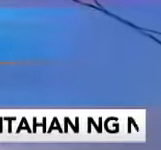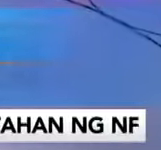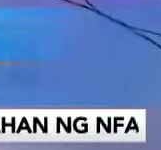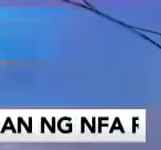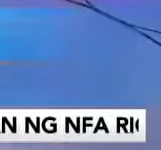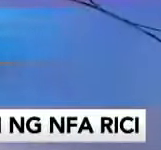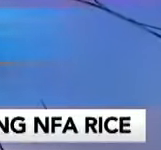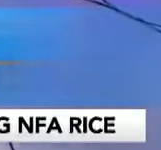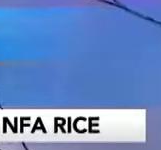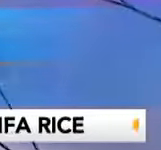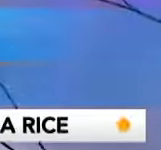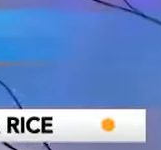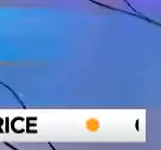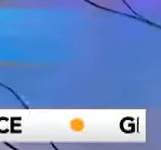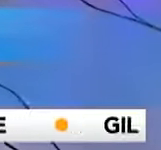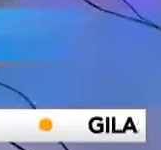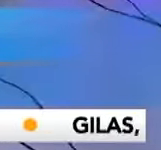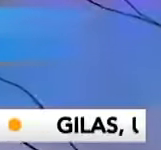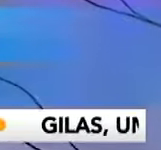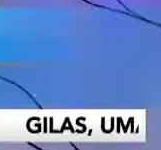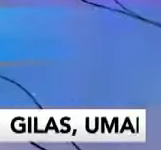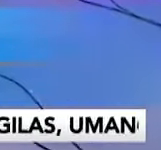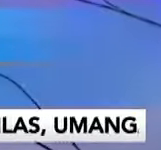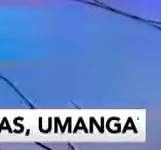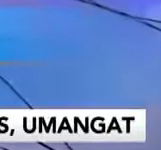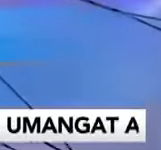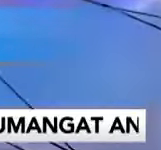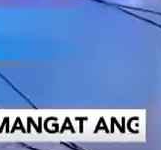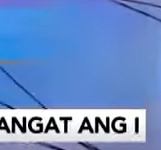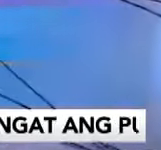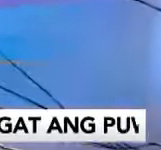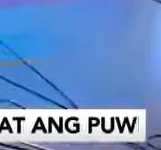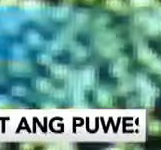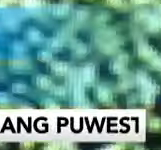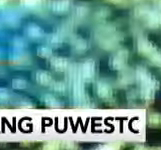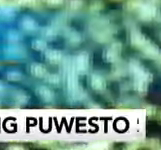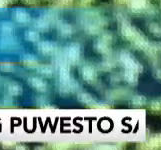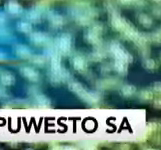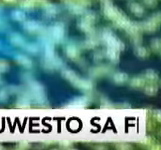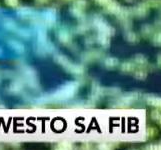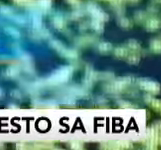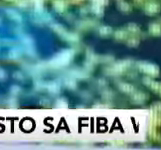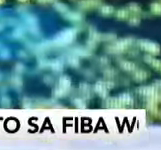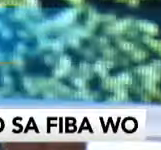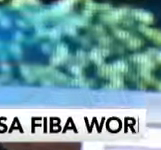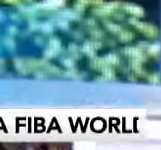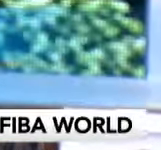There are some things that I guess I'll never know.